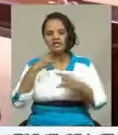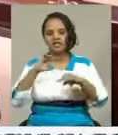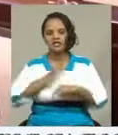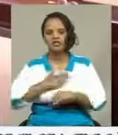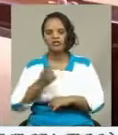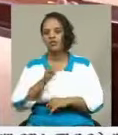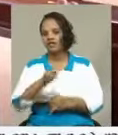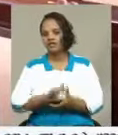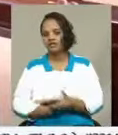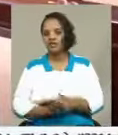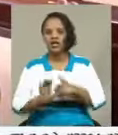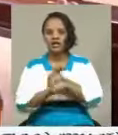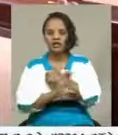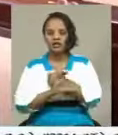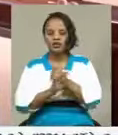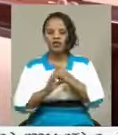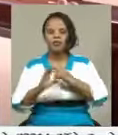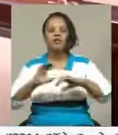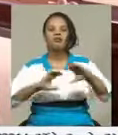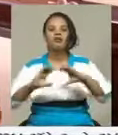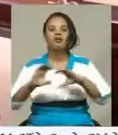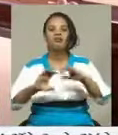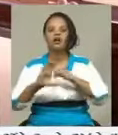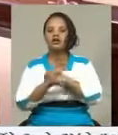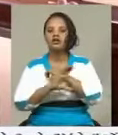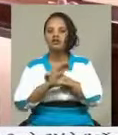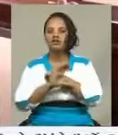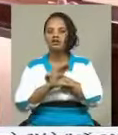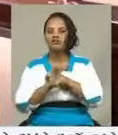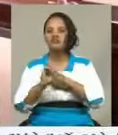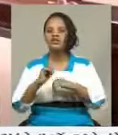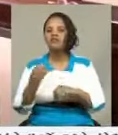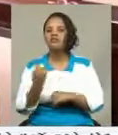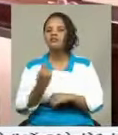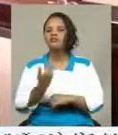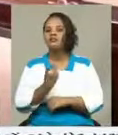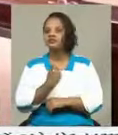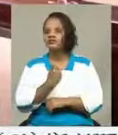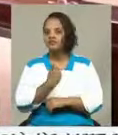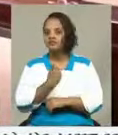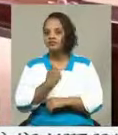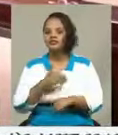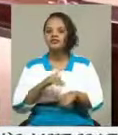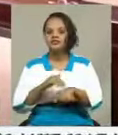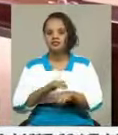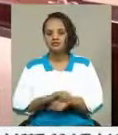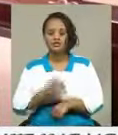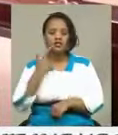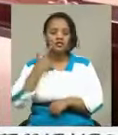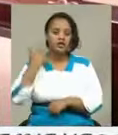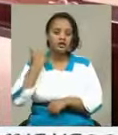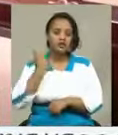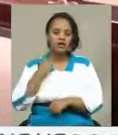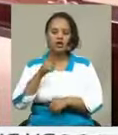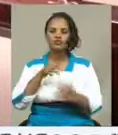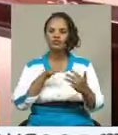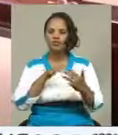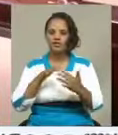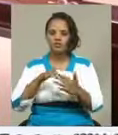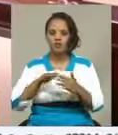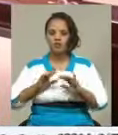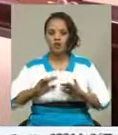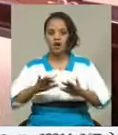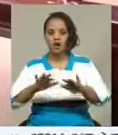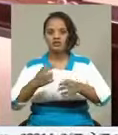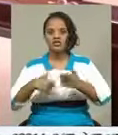አለበት። አገራዊ መግባባቱ፣ አገራዊ ምክክሩ ምን ያህል ፋይዳ እንዳለው ህዝባችንን በደንብ እንቀስቅስ እንጂ ትላንትና ያ ጦርነት ያወራ ሲመጣብን